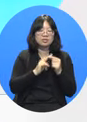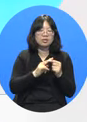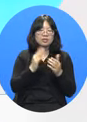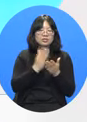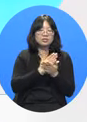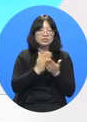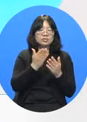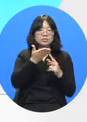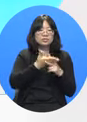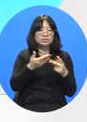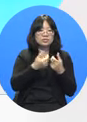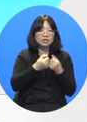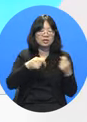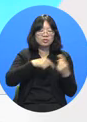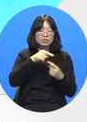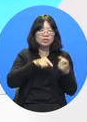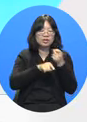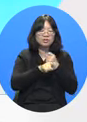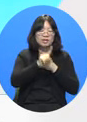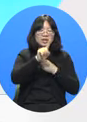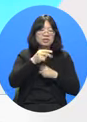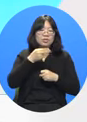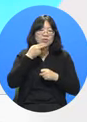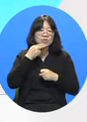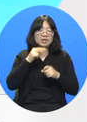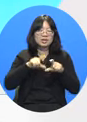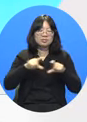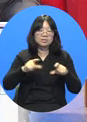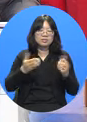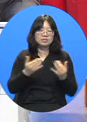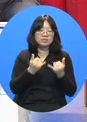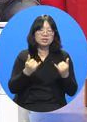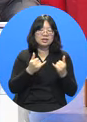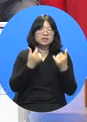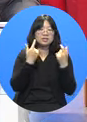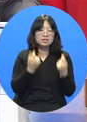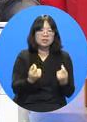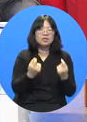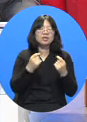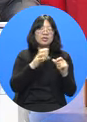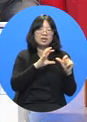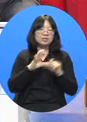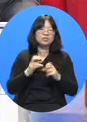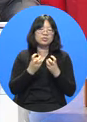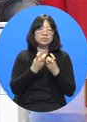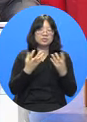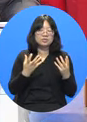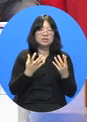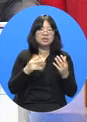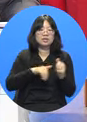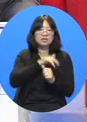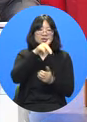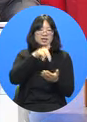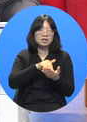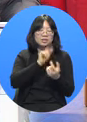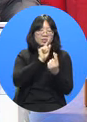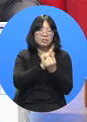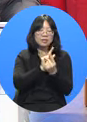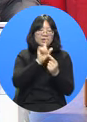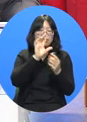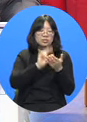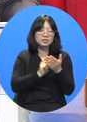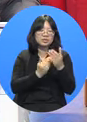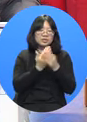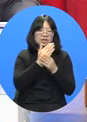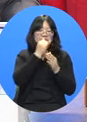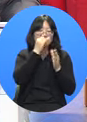구분해서 운영할 이유가 전혀 없게 되고 결국 일반 근로자처럼 활용을 할 수밖에 없게 됩니다. 그렇죠. 그러면 그 상황에서 또 사고도 발생하고